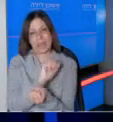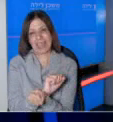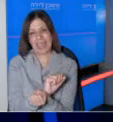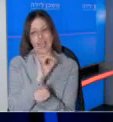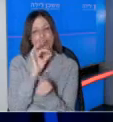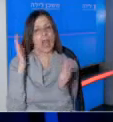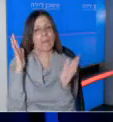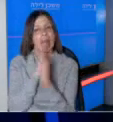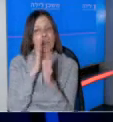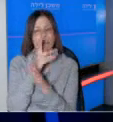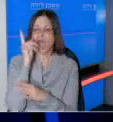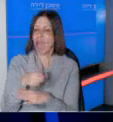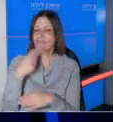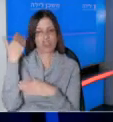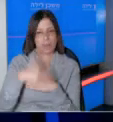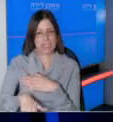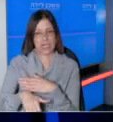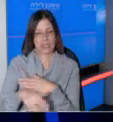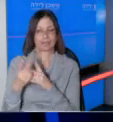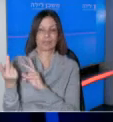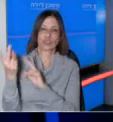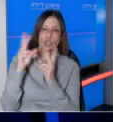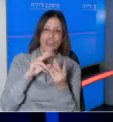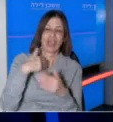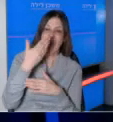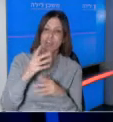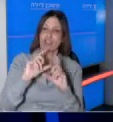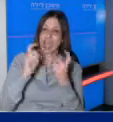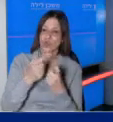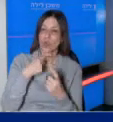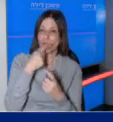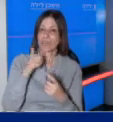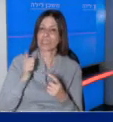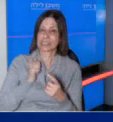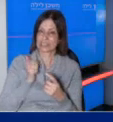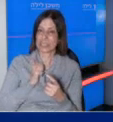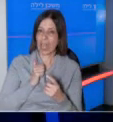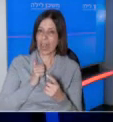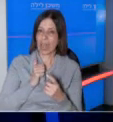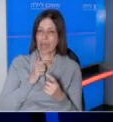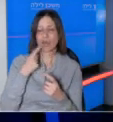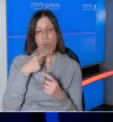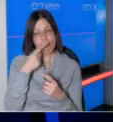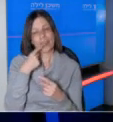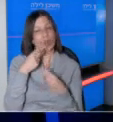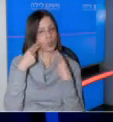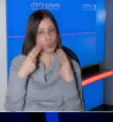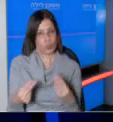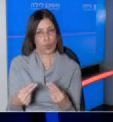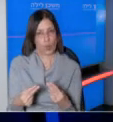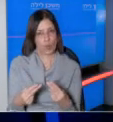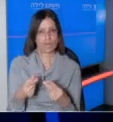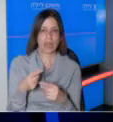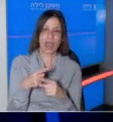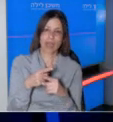המחבלים חייבות להיפסק. מצד שני, אחרי שעצרו אותם, דובר צהל מחכה, משחרר תגובה מאוד